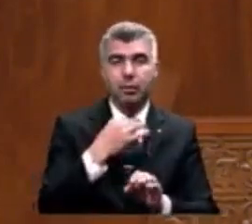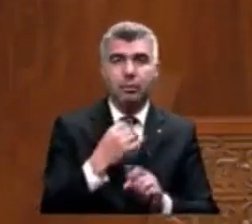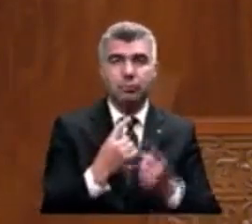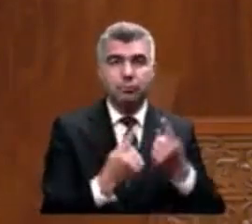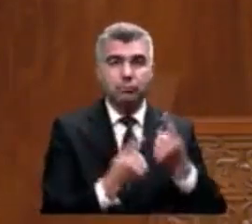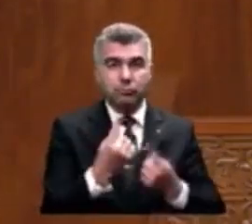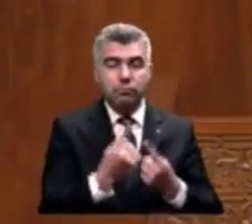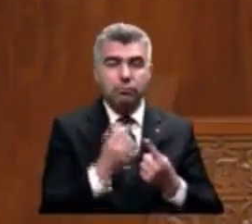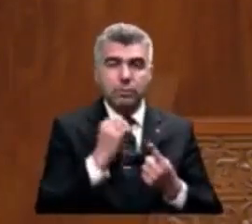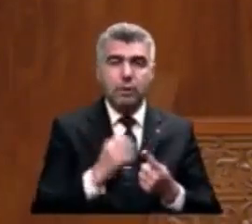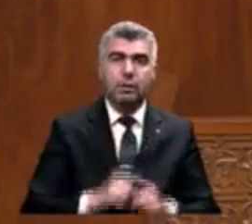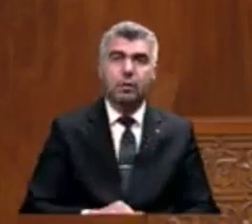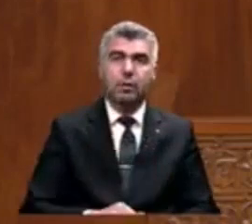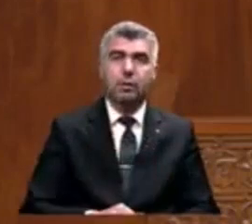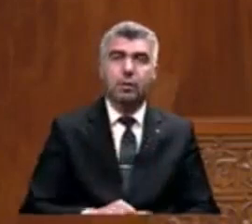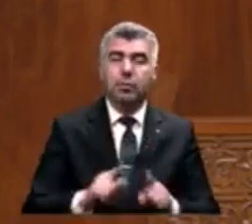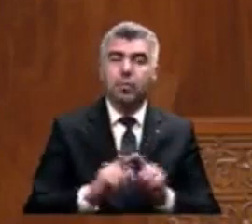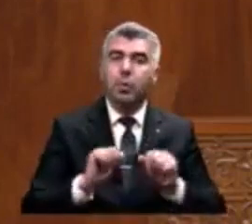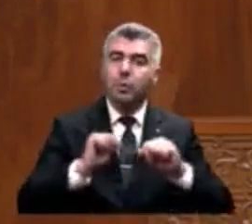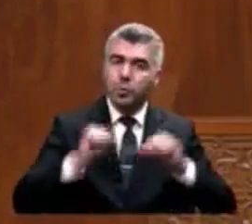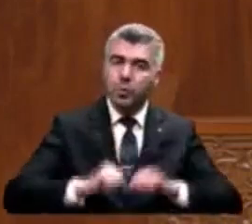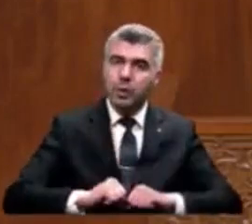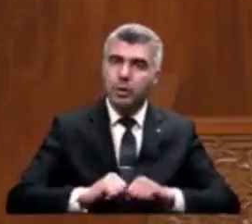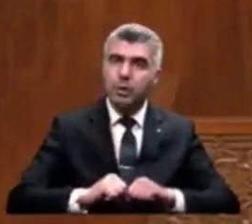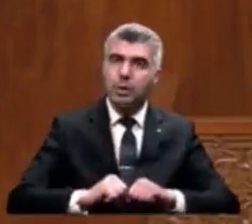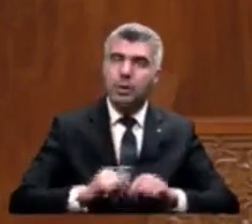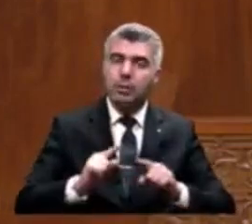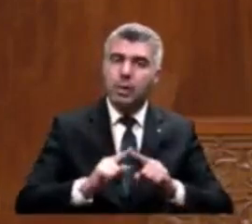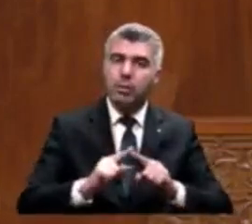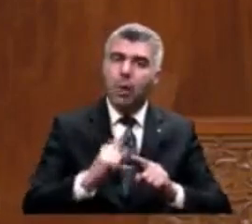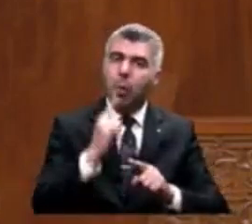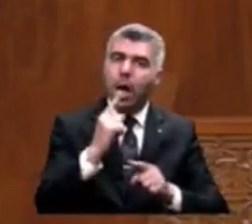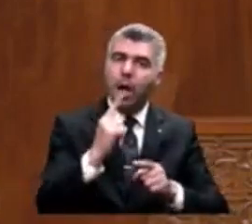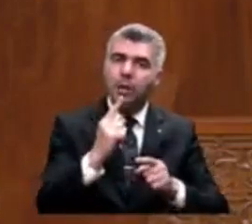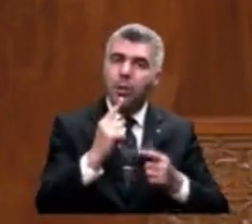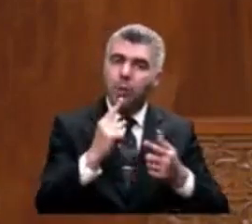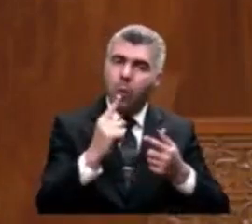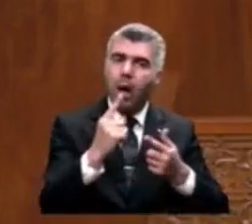تراجع على شي مكتسبات، وأنا مستعد ناخذ نقطة بنقطة